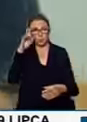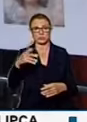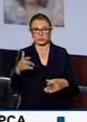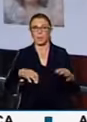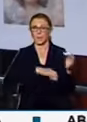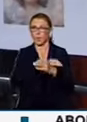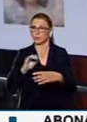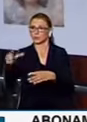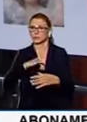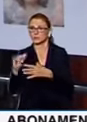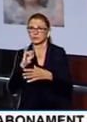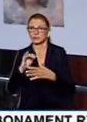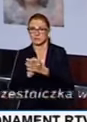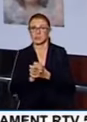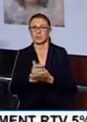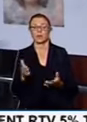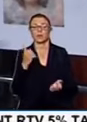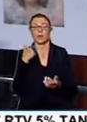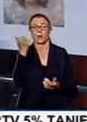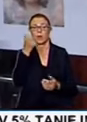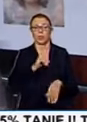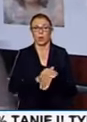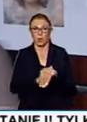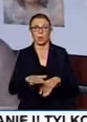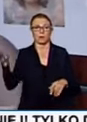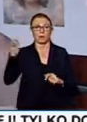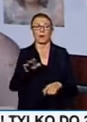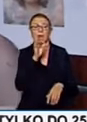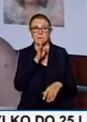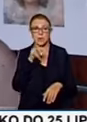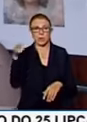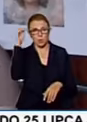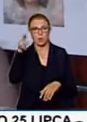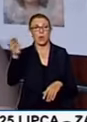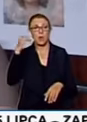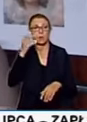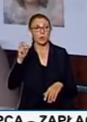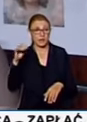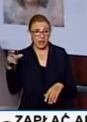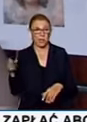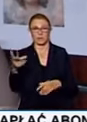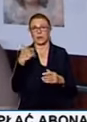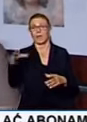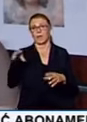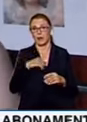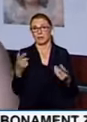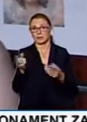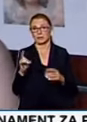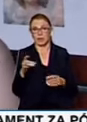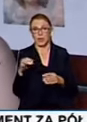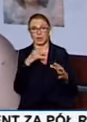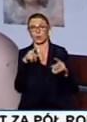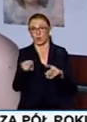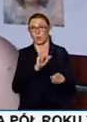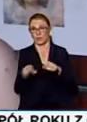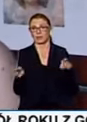przyjaźni. Przyjechała na przykład jedna koleżanka z Ameryki, uczy się ona w Brukseli i właśnie gramy razem w kwartecie, co też jest